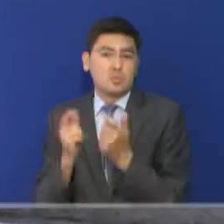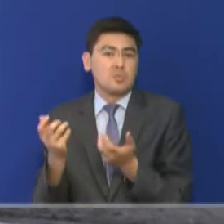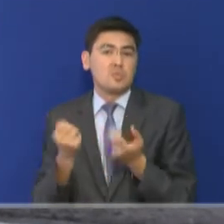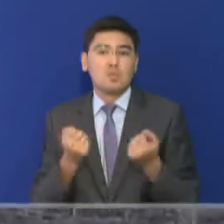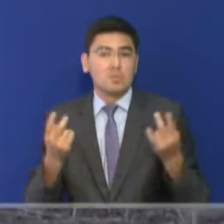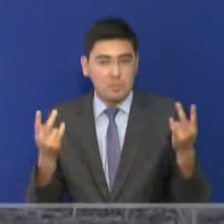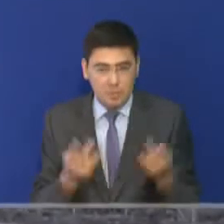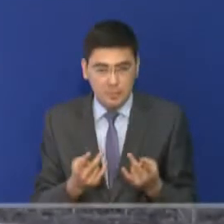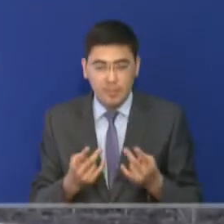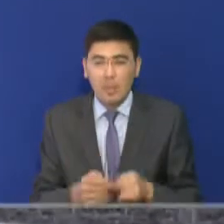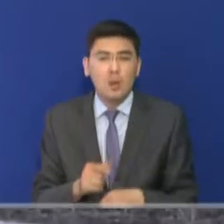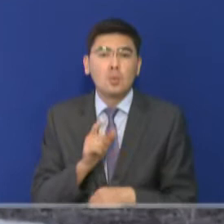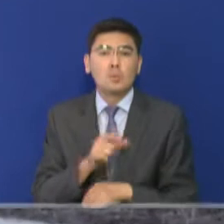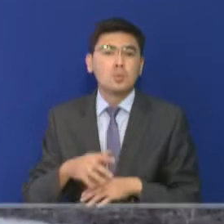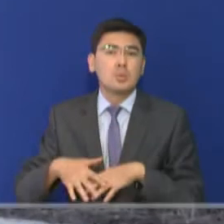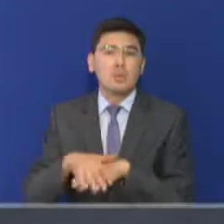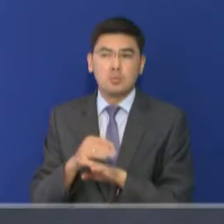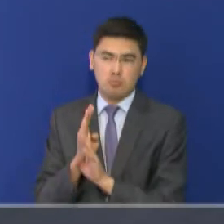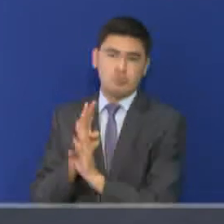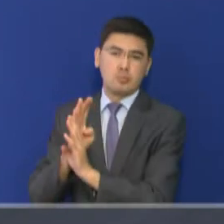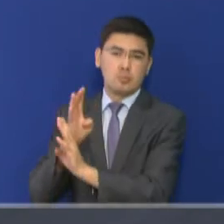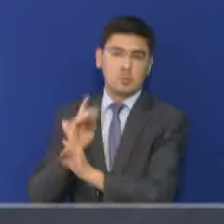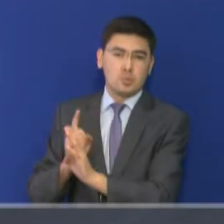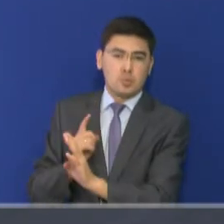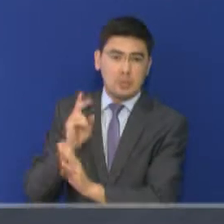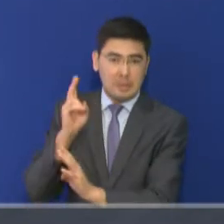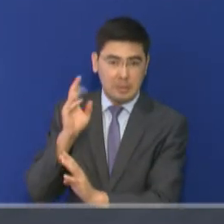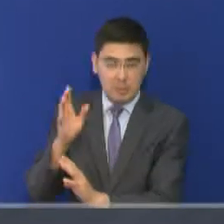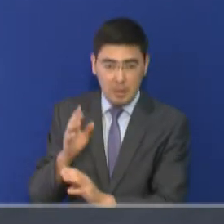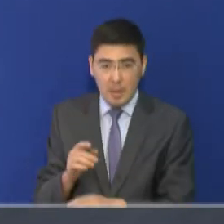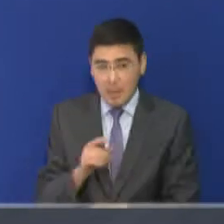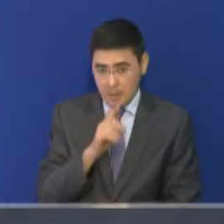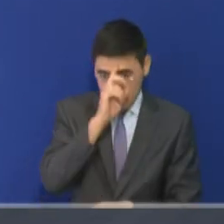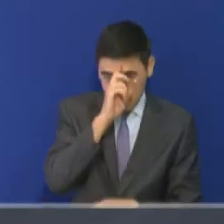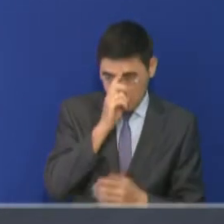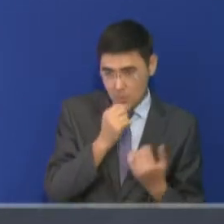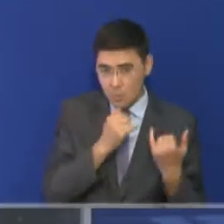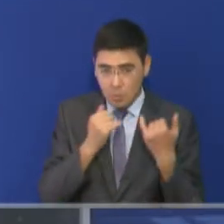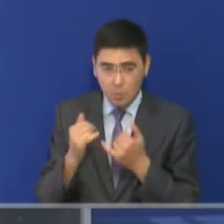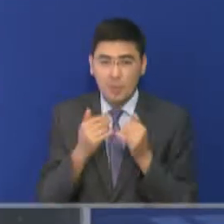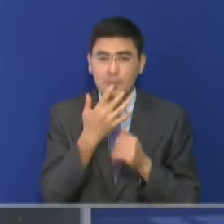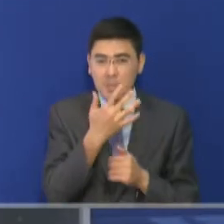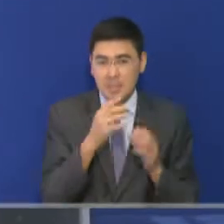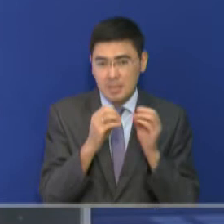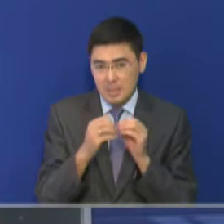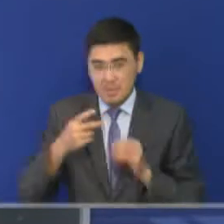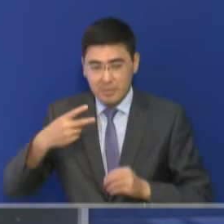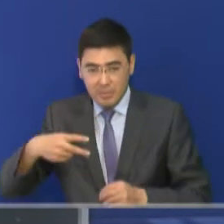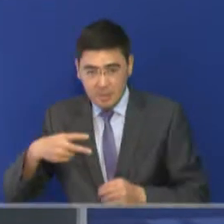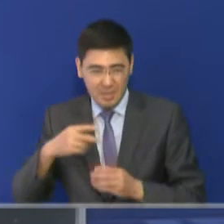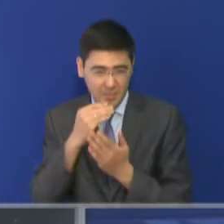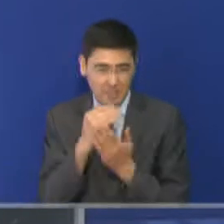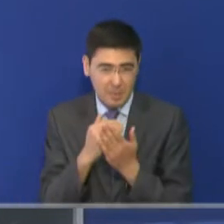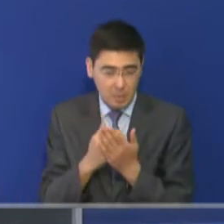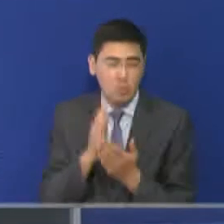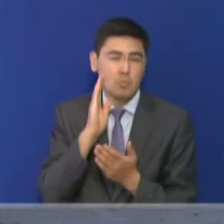баспана кезегінде тұрғандардың мәселесін шешу үшін үкімет тарапынан кредиттік тұрғын үймен қамту бойынша 5-10-20 жобасы қолға алынған.